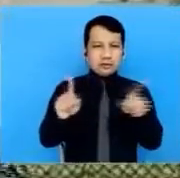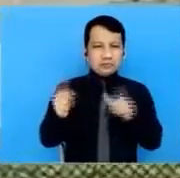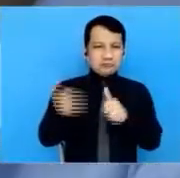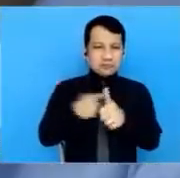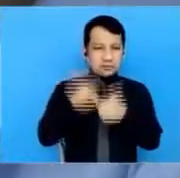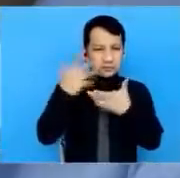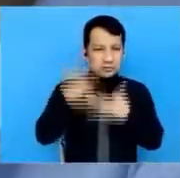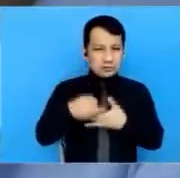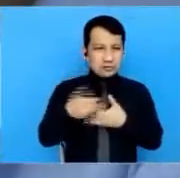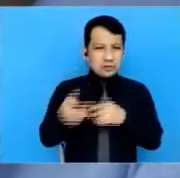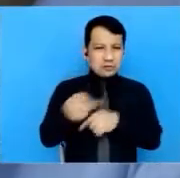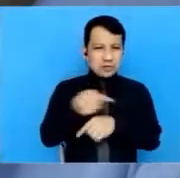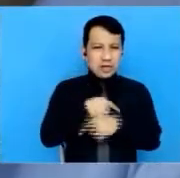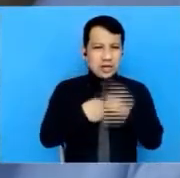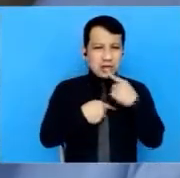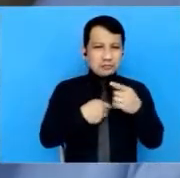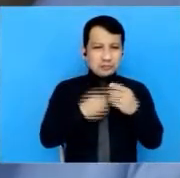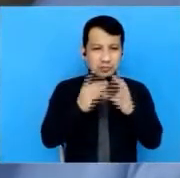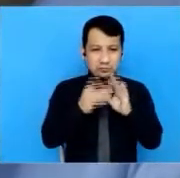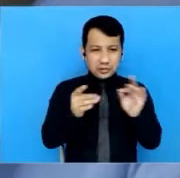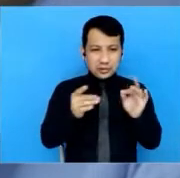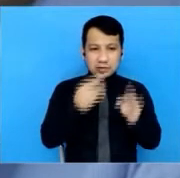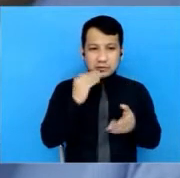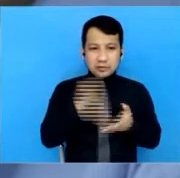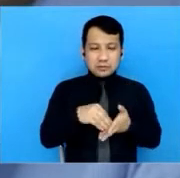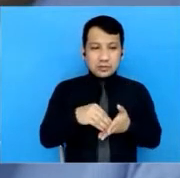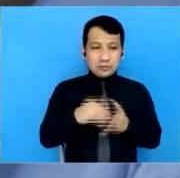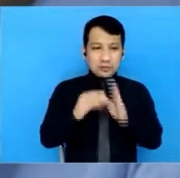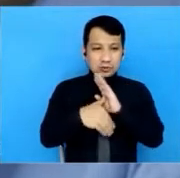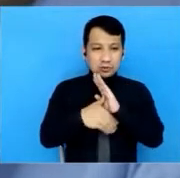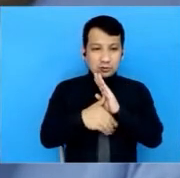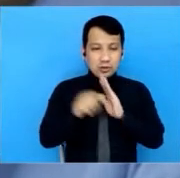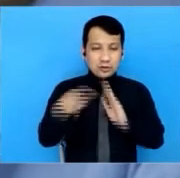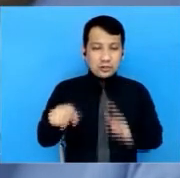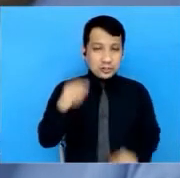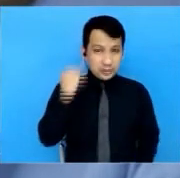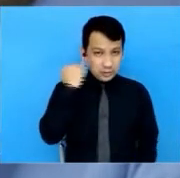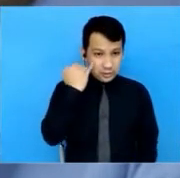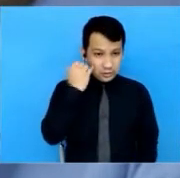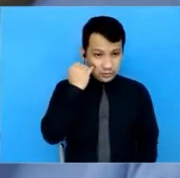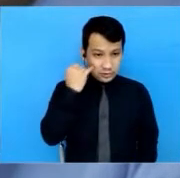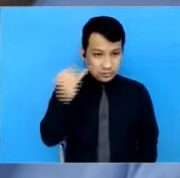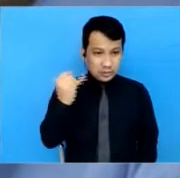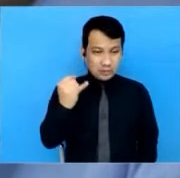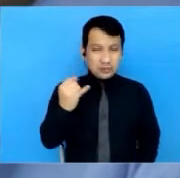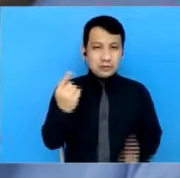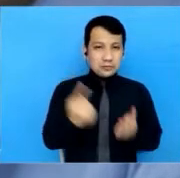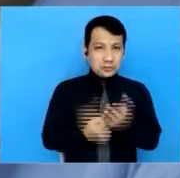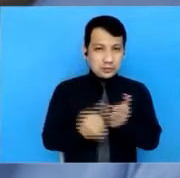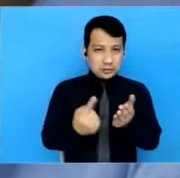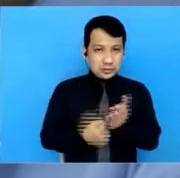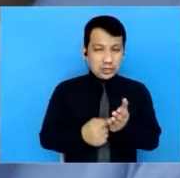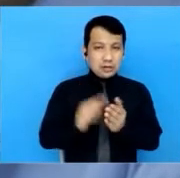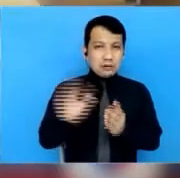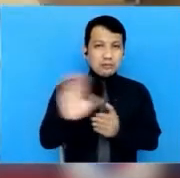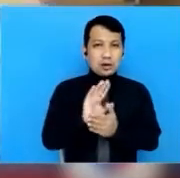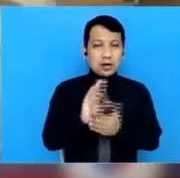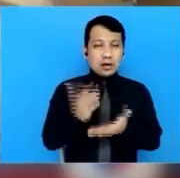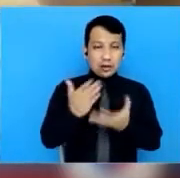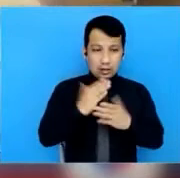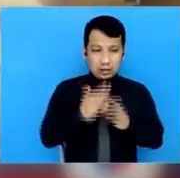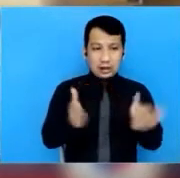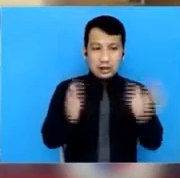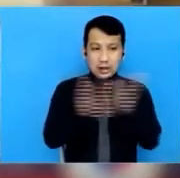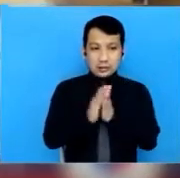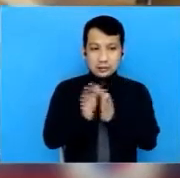desisyon. Sa isang pahayag, sinabi ni COMELEC spokesperson James Jimenez na tatalakayin ng komisyon ang hiling na extension. Sa